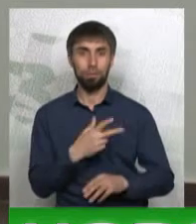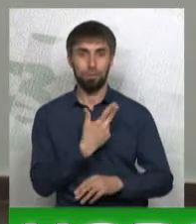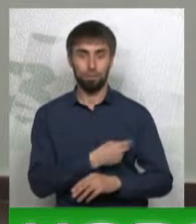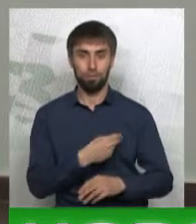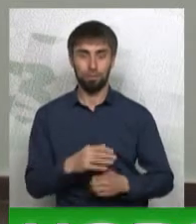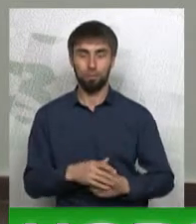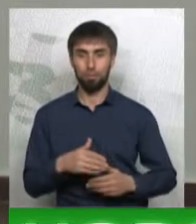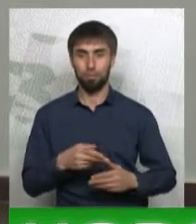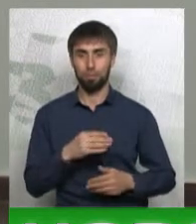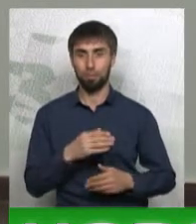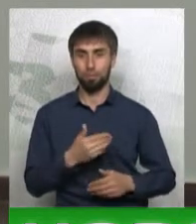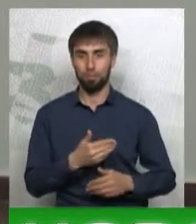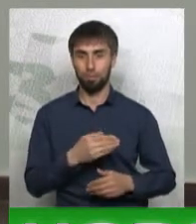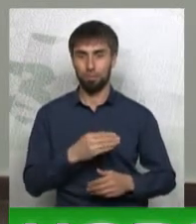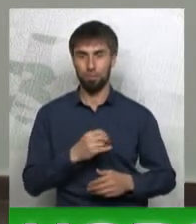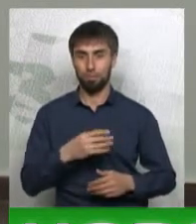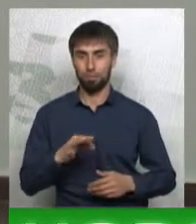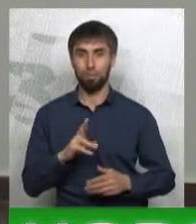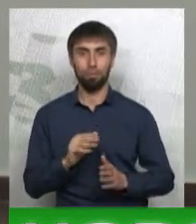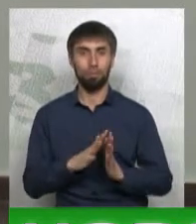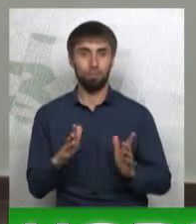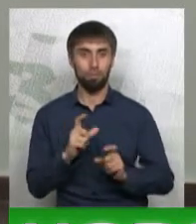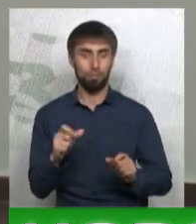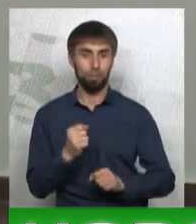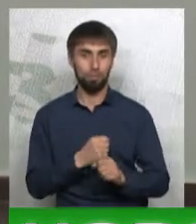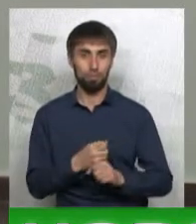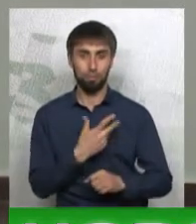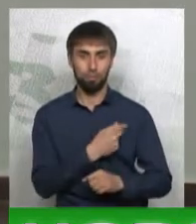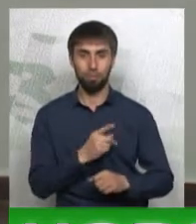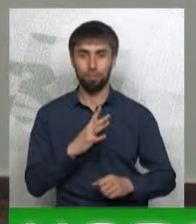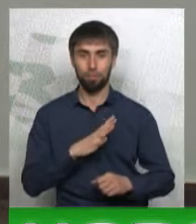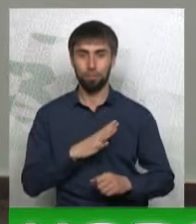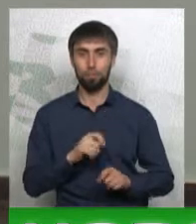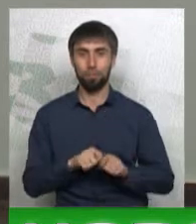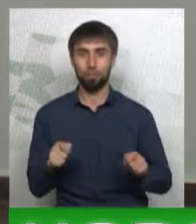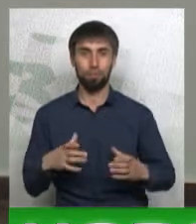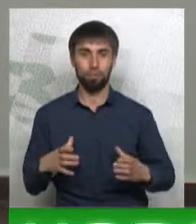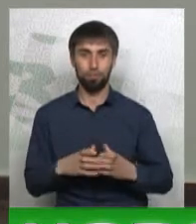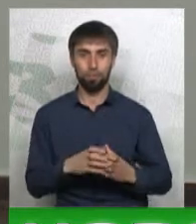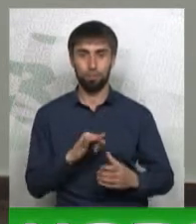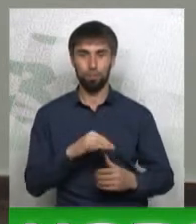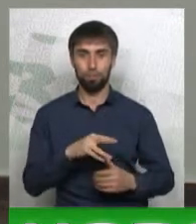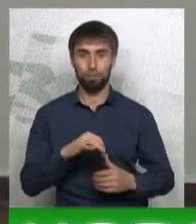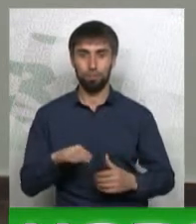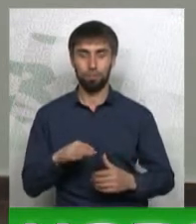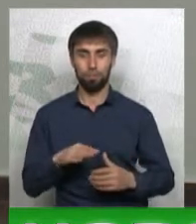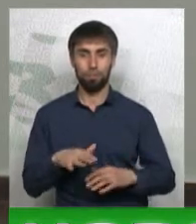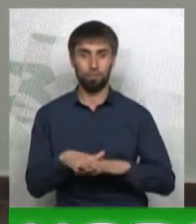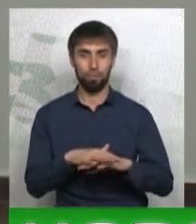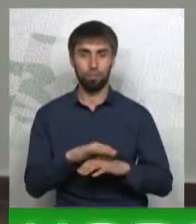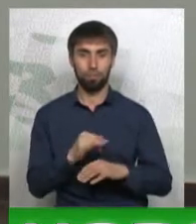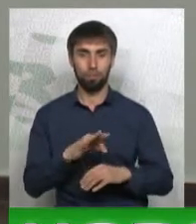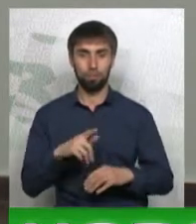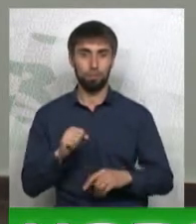вакцинация. Желательно, чтобы как можно больше людей провакцинировалось, чтобы создать коллективный иммунитет общества. И